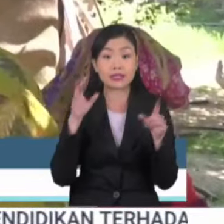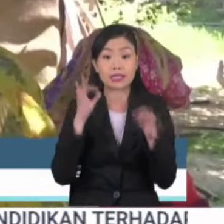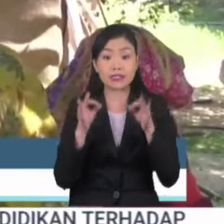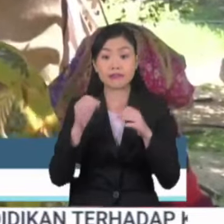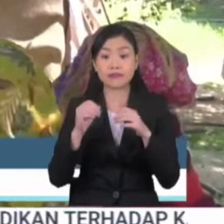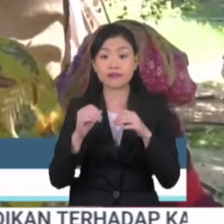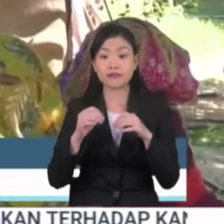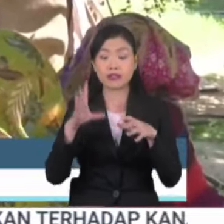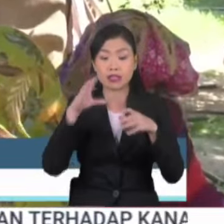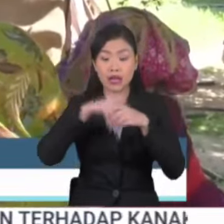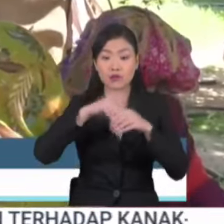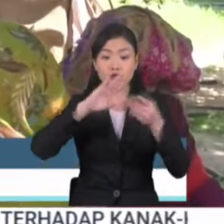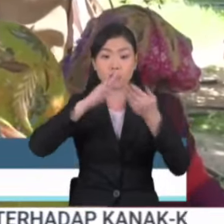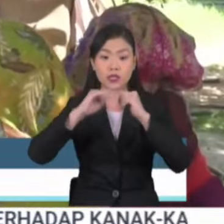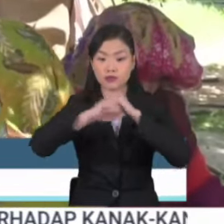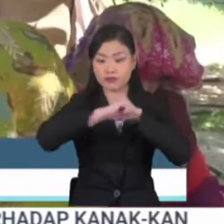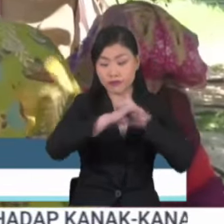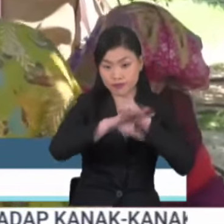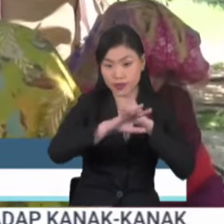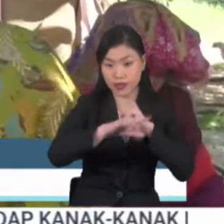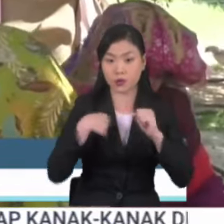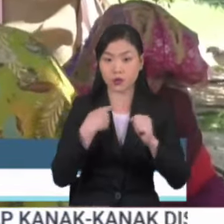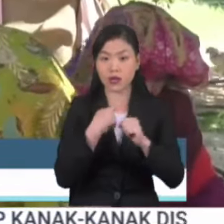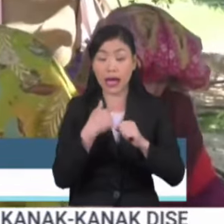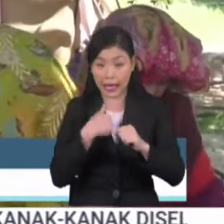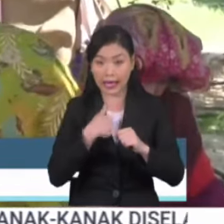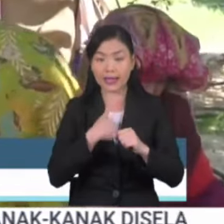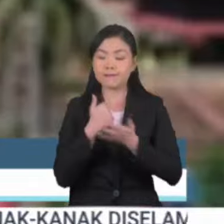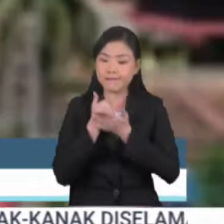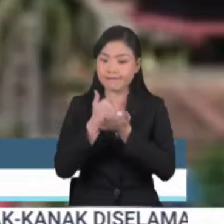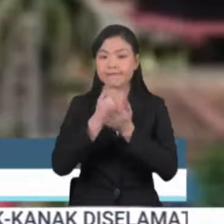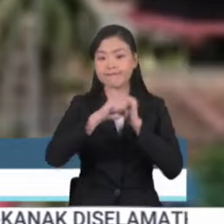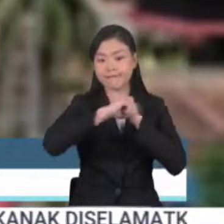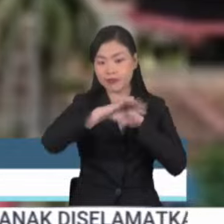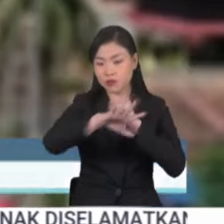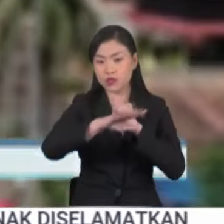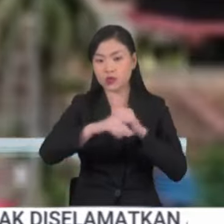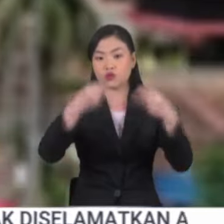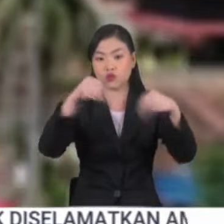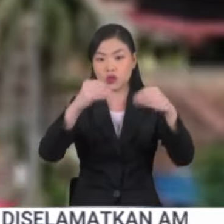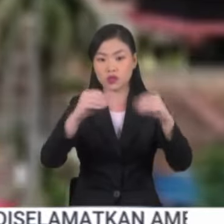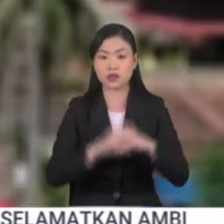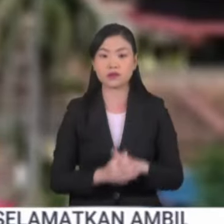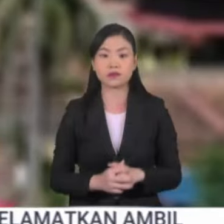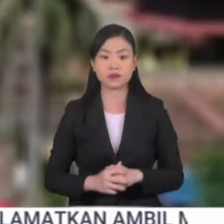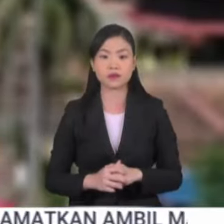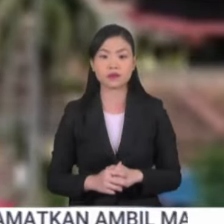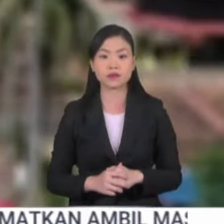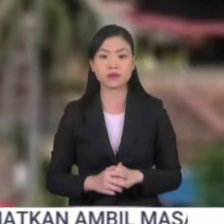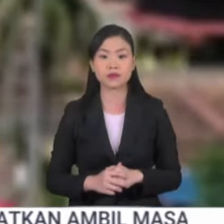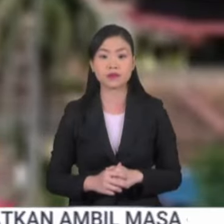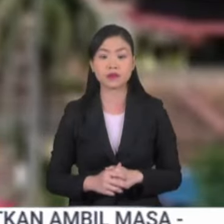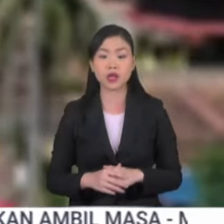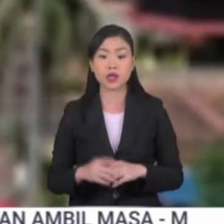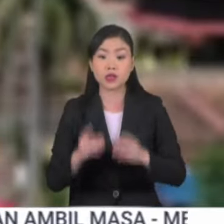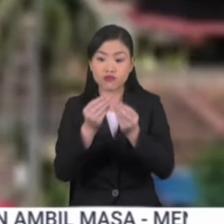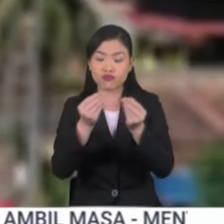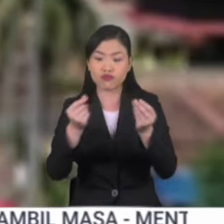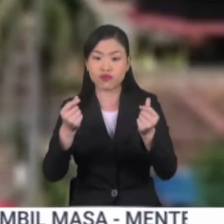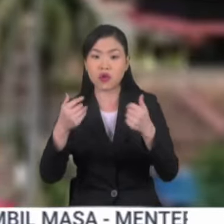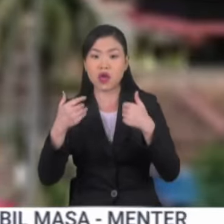buat komuniti ni, jadi kak yang tolong promosi, tolong jual. Gusar tanaman diserang ulat kunun